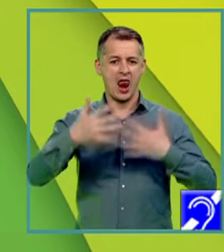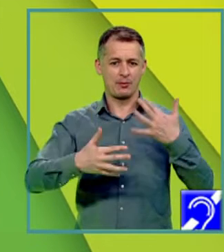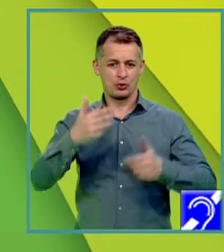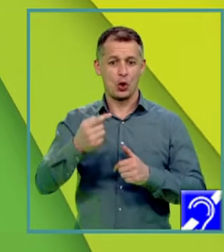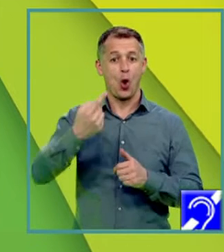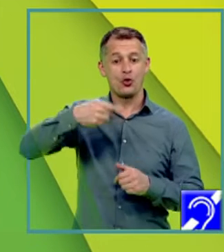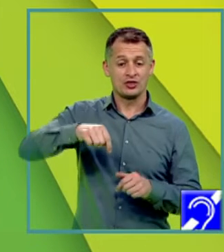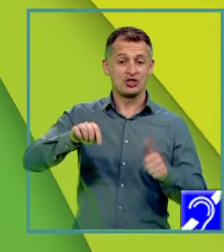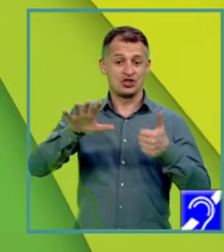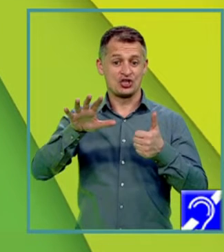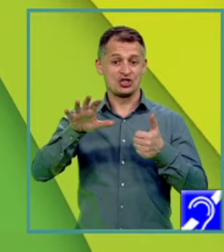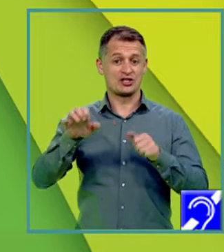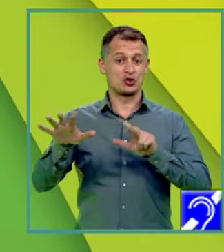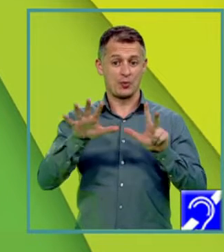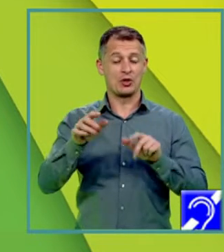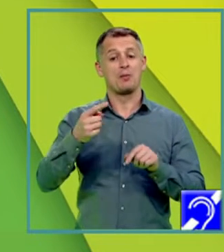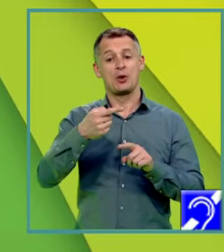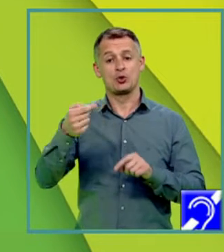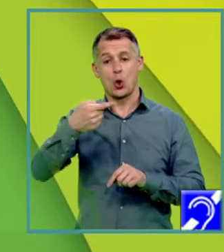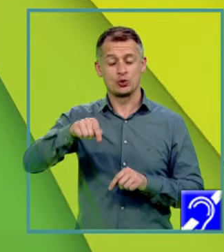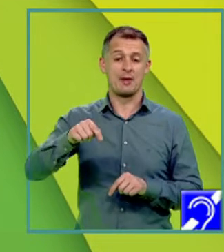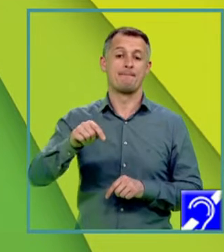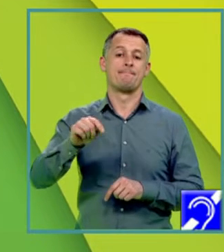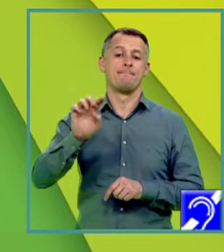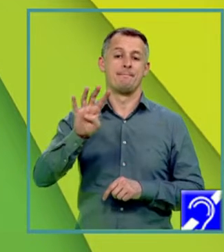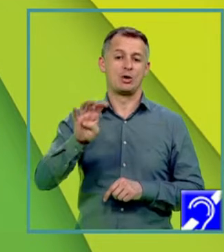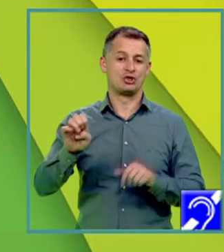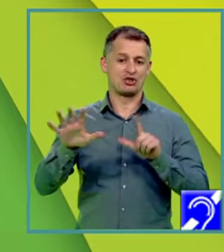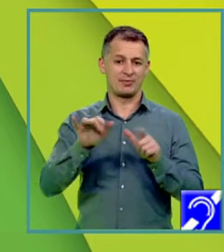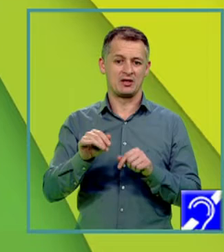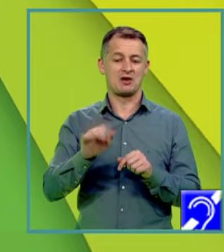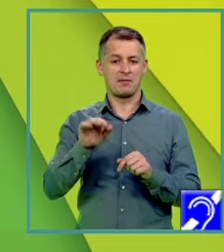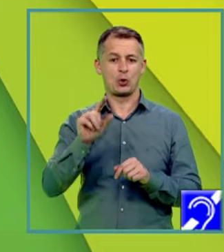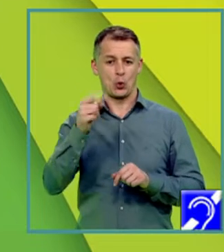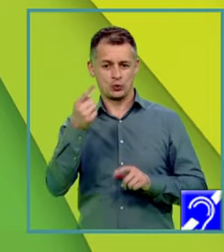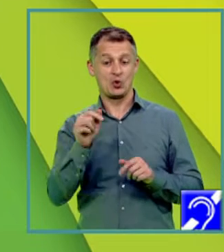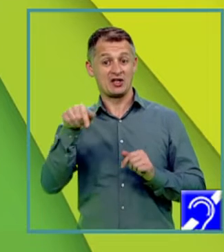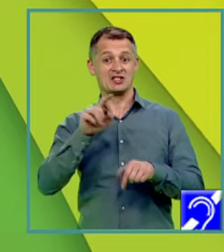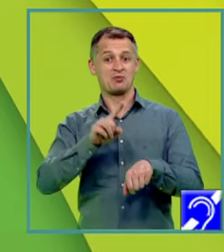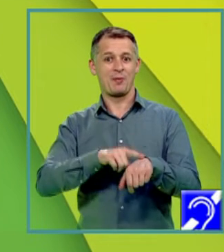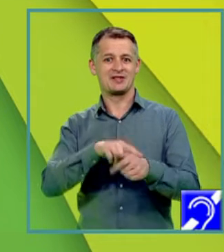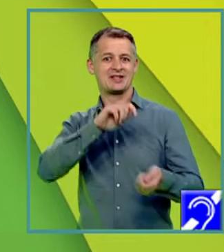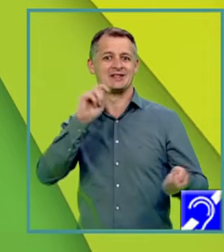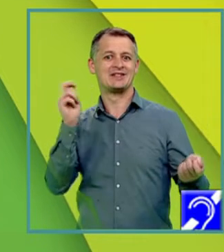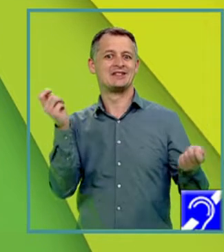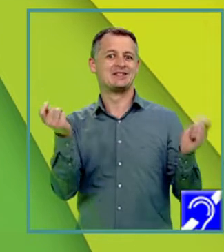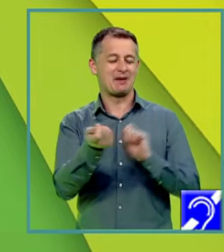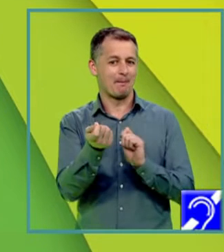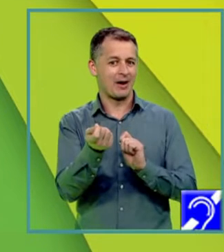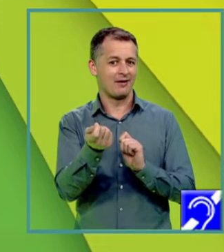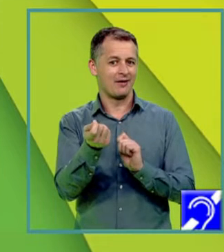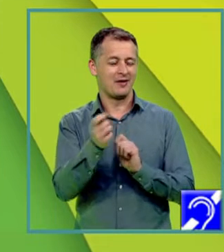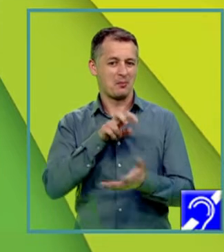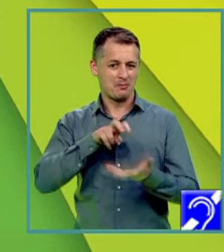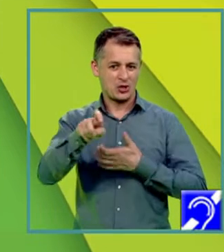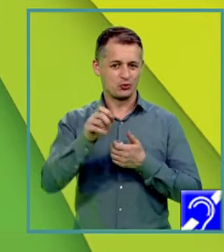pe 147 și obține valoarea 21 în acest moment se schimbă cumva sensul și din valoarea